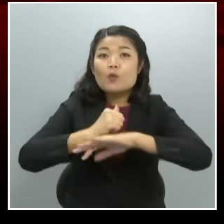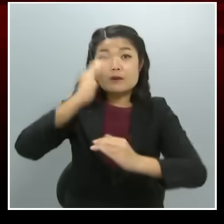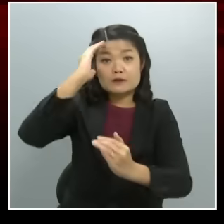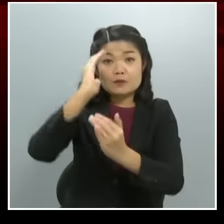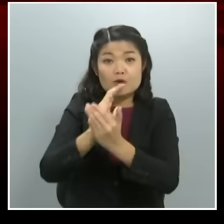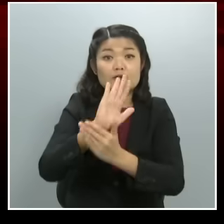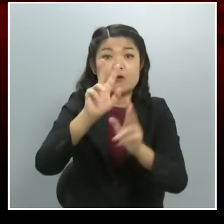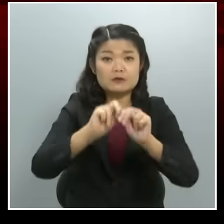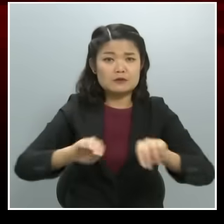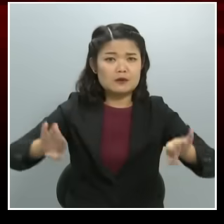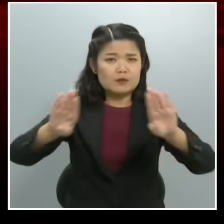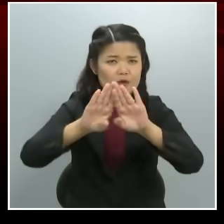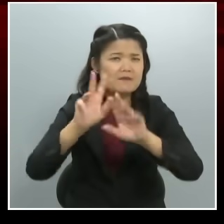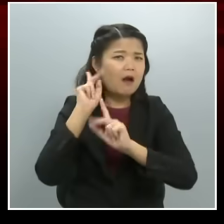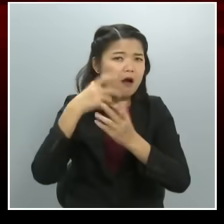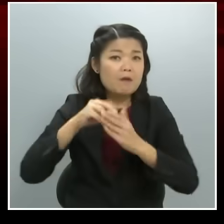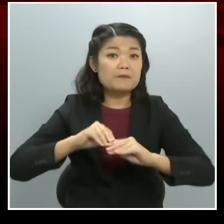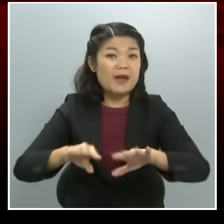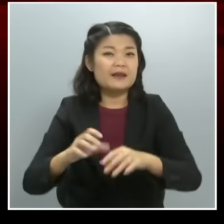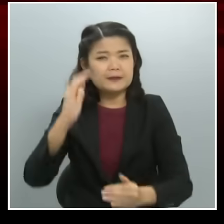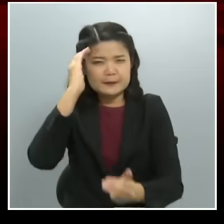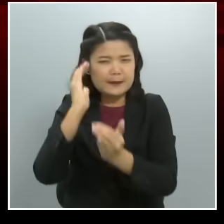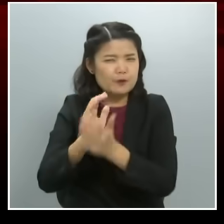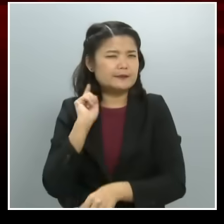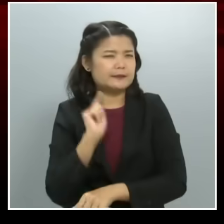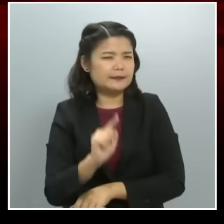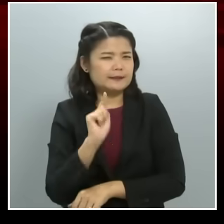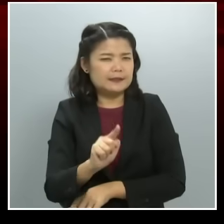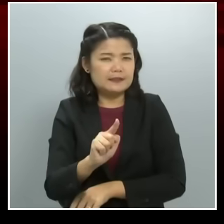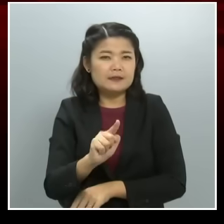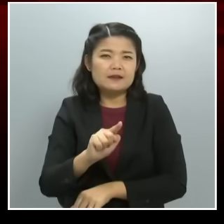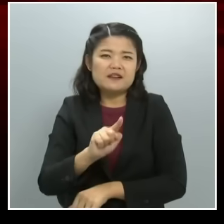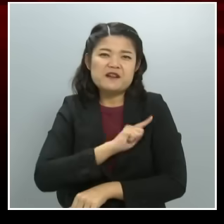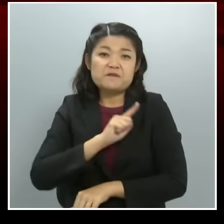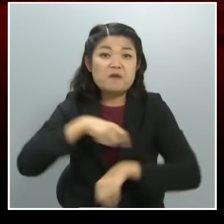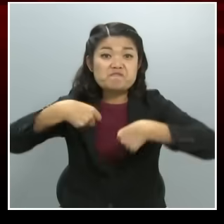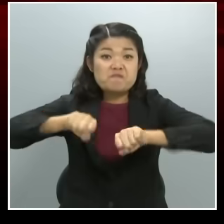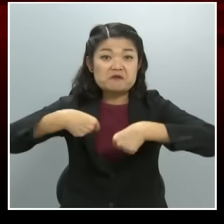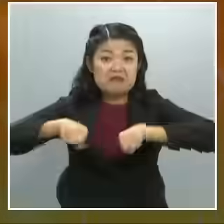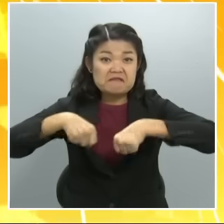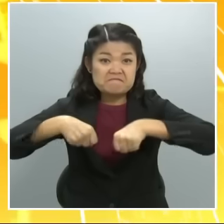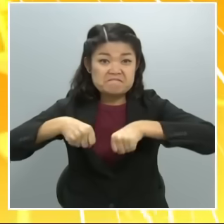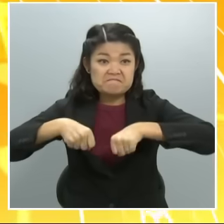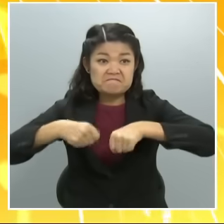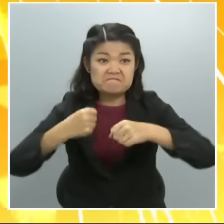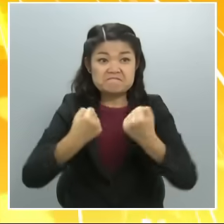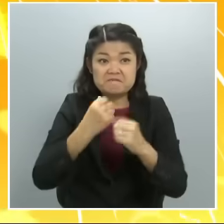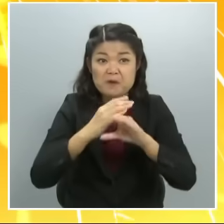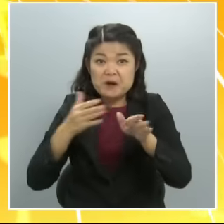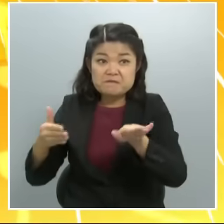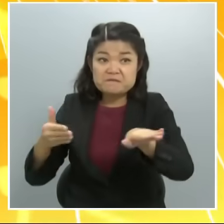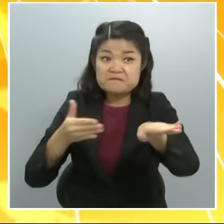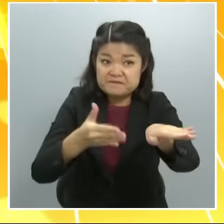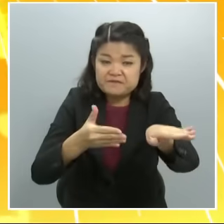หลังจากปรากฏเป็นข่าวว่าร้อยตำรวจโทนิมิตเนี่ย เ ป็นคนขับรถของผู้บังคับการตำรวจภูธรนครปฐม